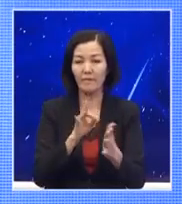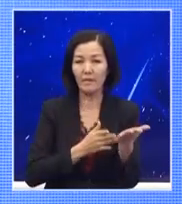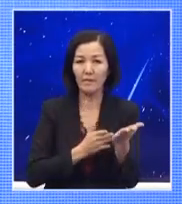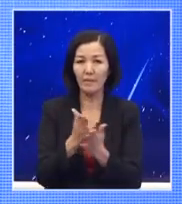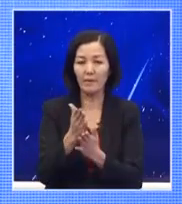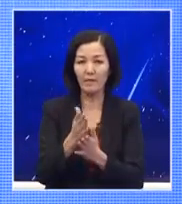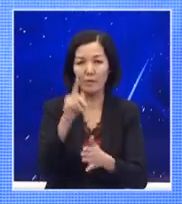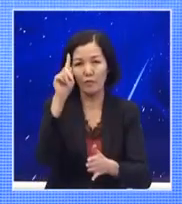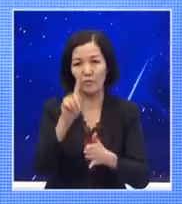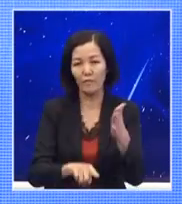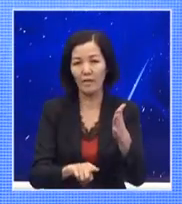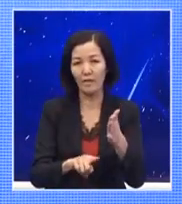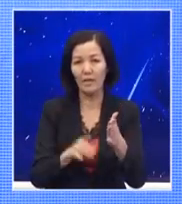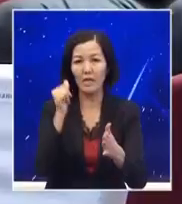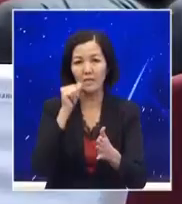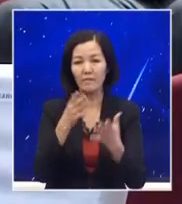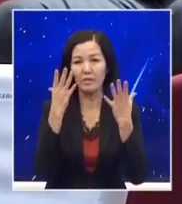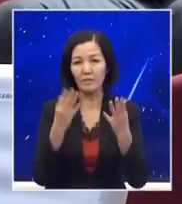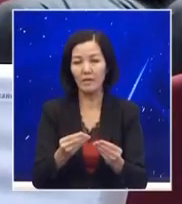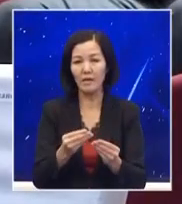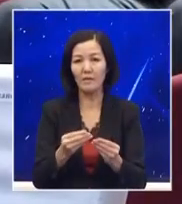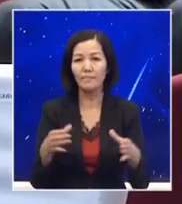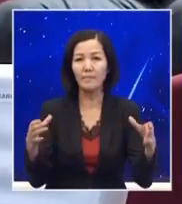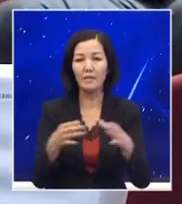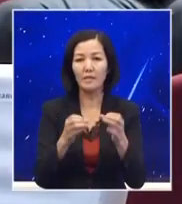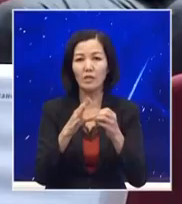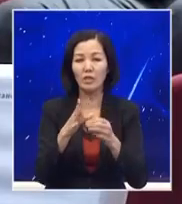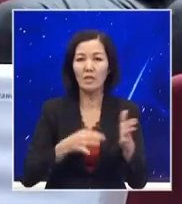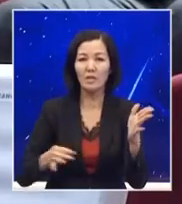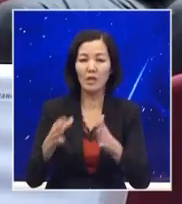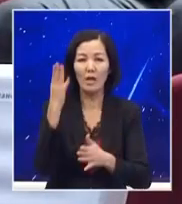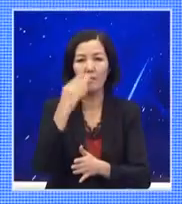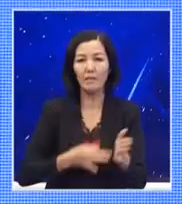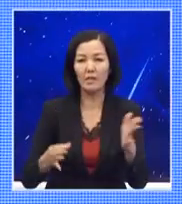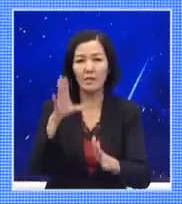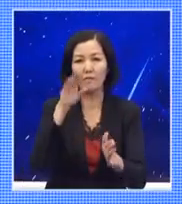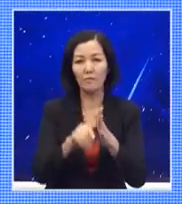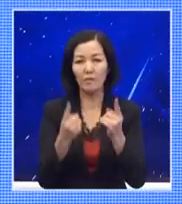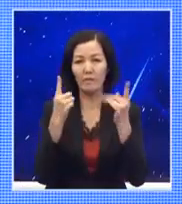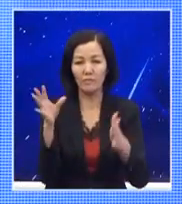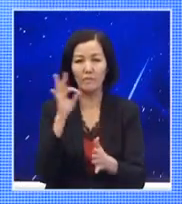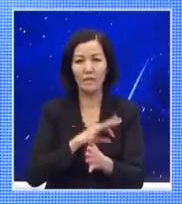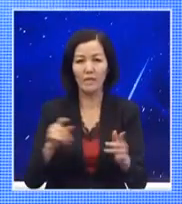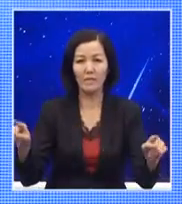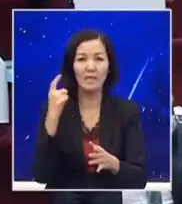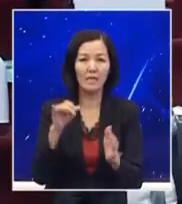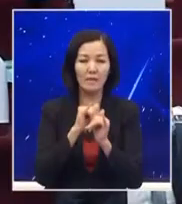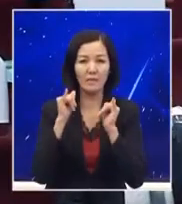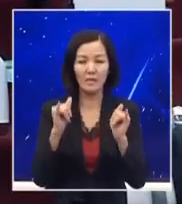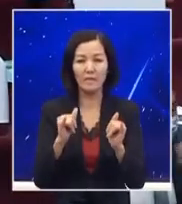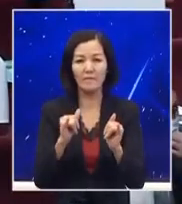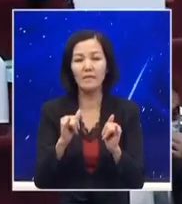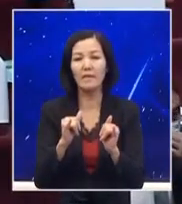и уверенности в завтрашнем дне. В составе 14 областей Алматинская вносит весомый вклад в становление государства и